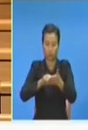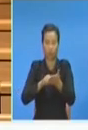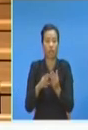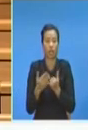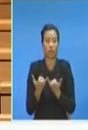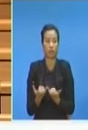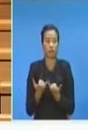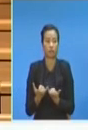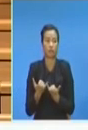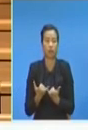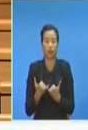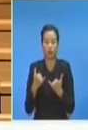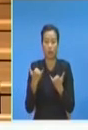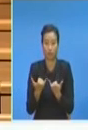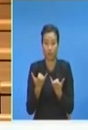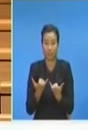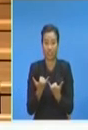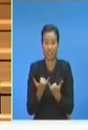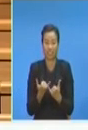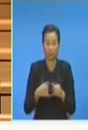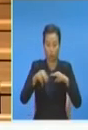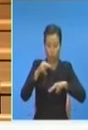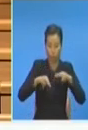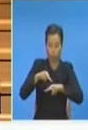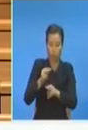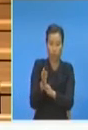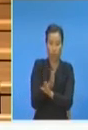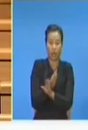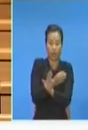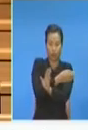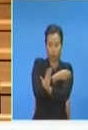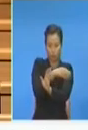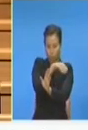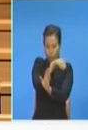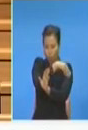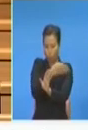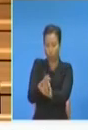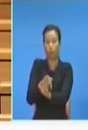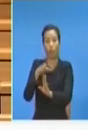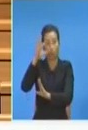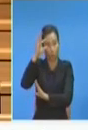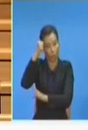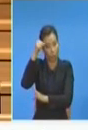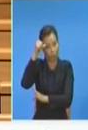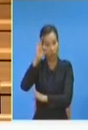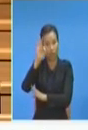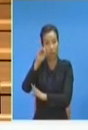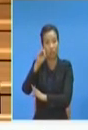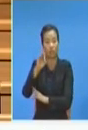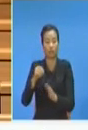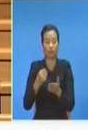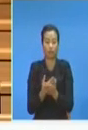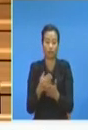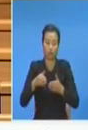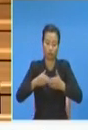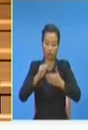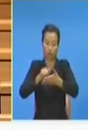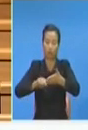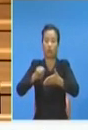ม่ใช่ไปเกาะเอาตอนจะเลือกตั้ง90วันก่อนเลือกตั้งไม่ได้ผลฮะ ต้องสืบไปก่อนเลยครับและต้องเก็บข้อมูลไ